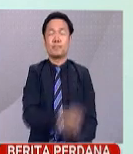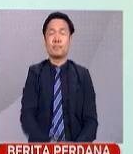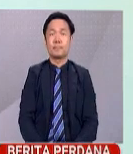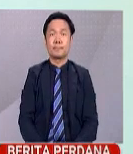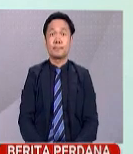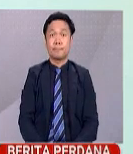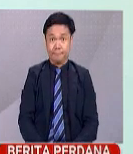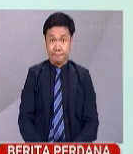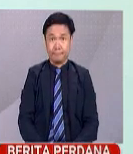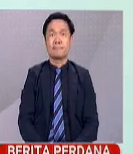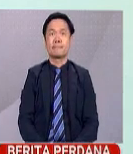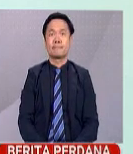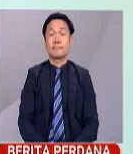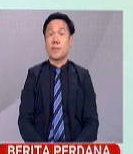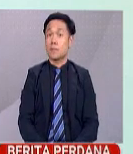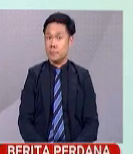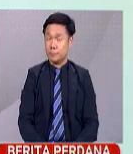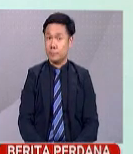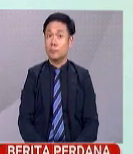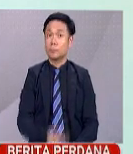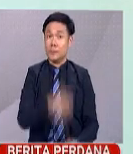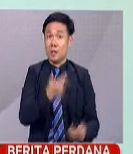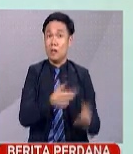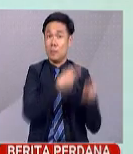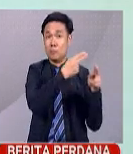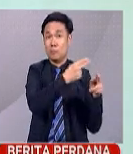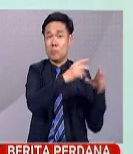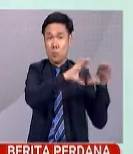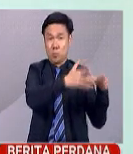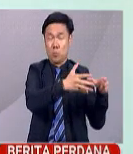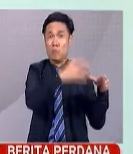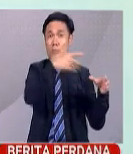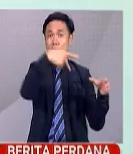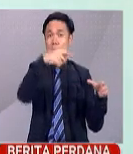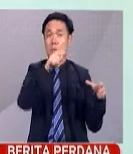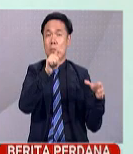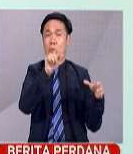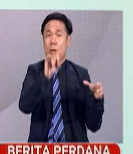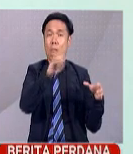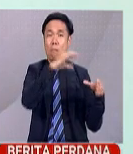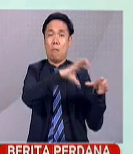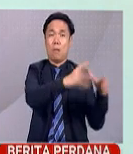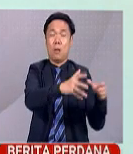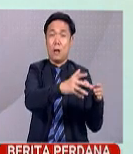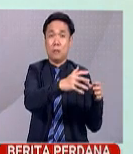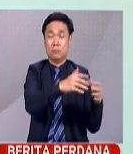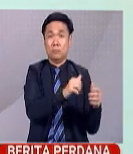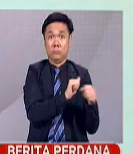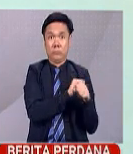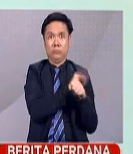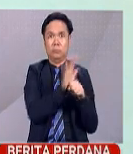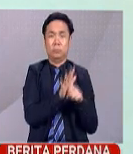Bagi penempatan kepada parti-parti yang telah disahkan positif